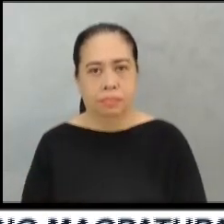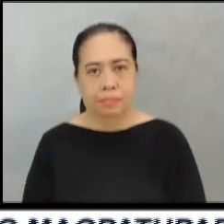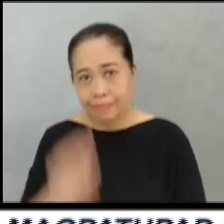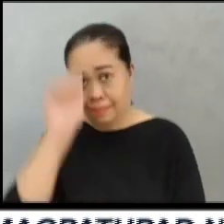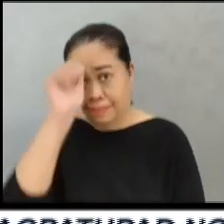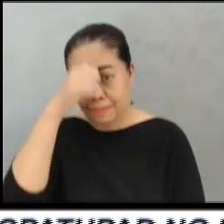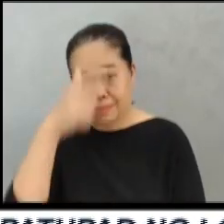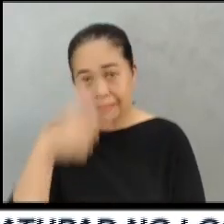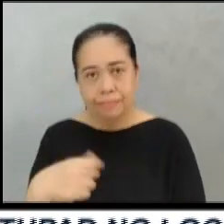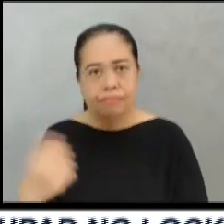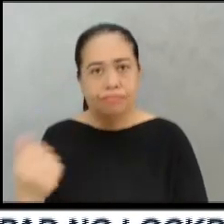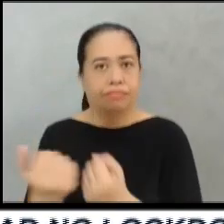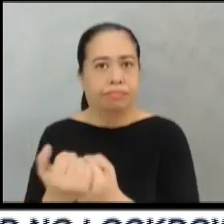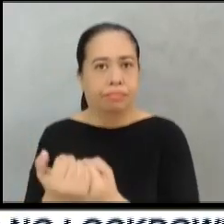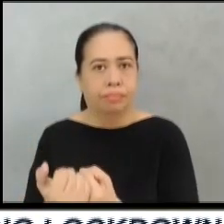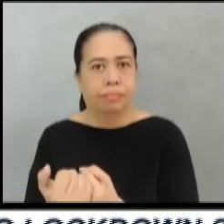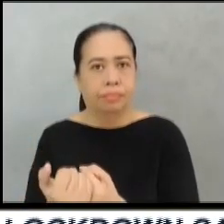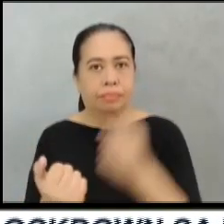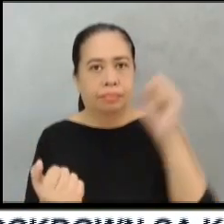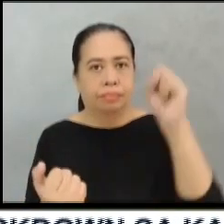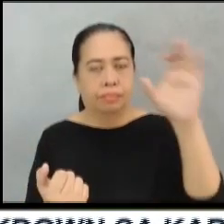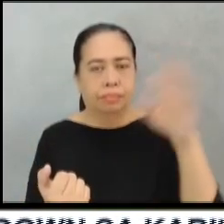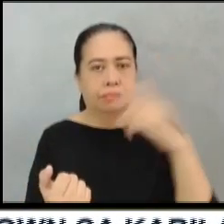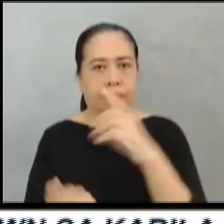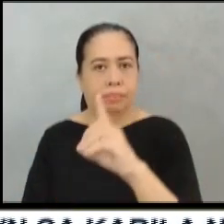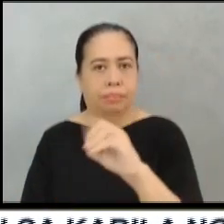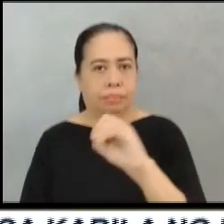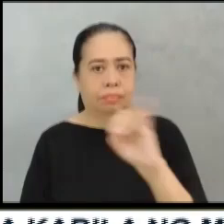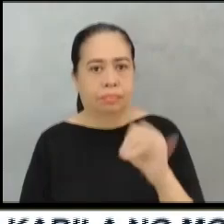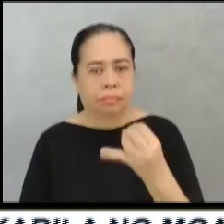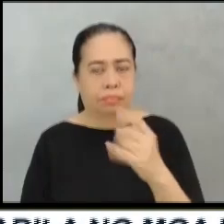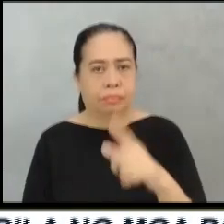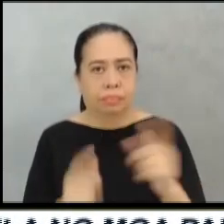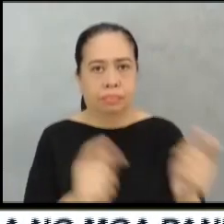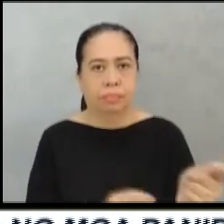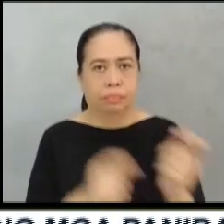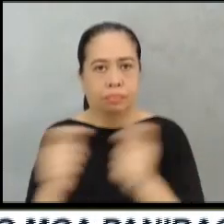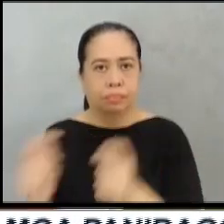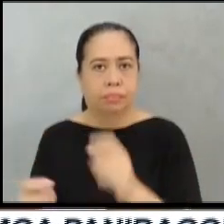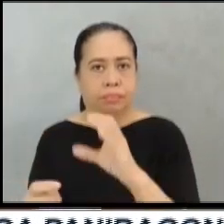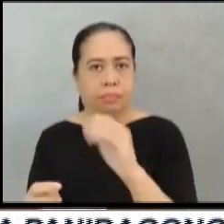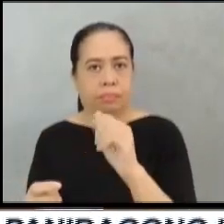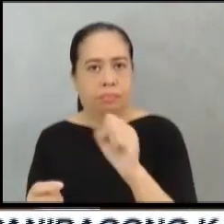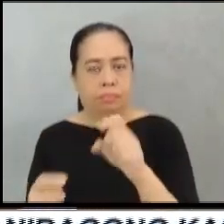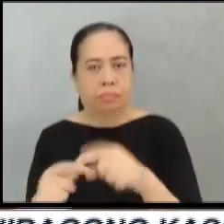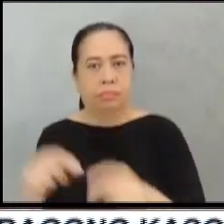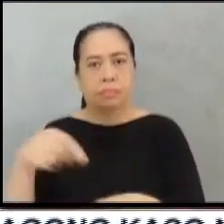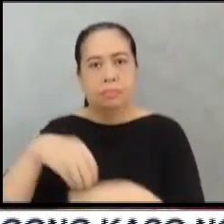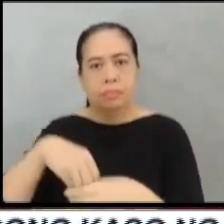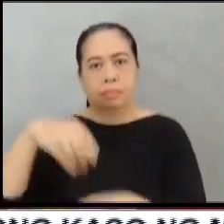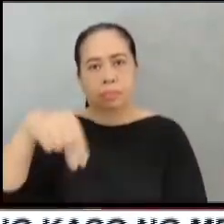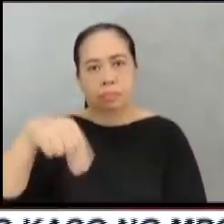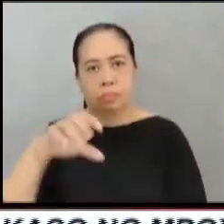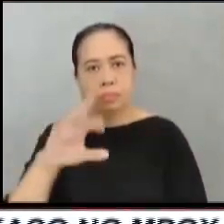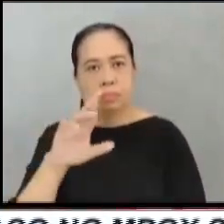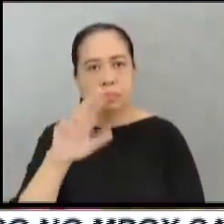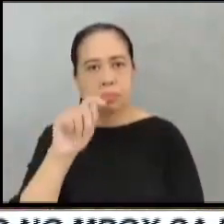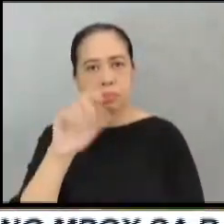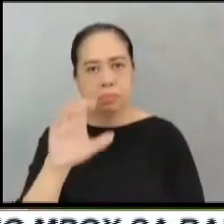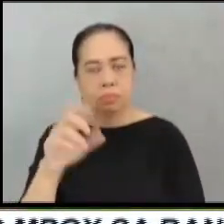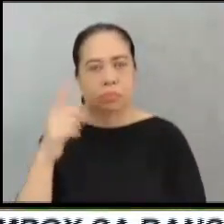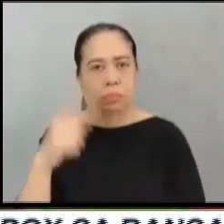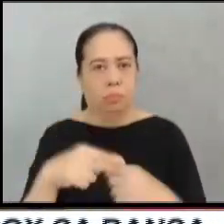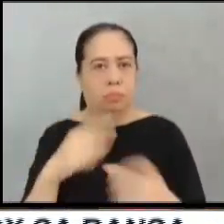kinatigan ng Korte Suprema ang hiling ng DOJ na ilipat ang mga kaso ni Quiboloy sa Quezon City RTC para maiwasan ang